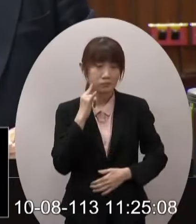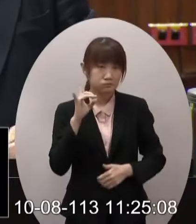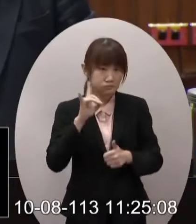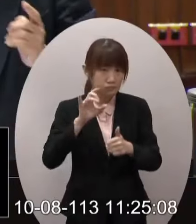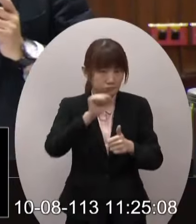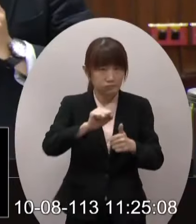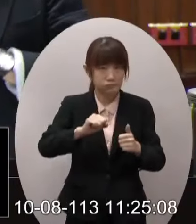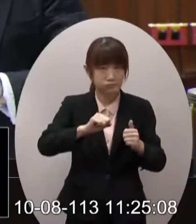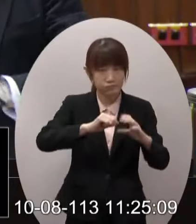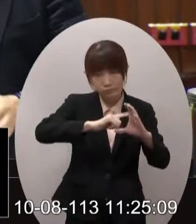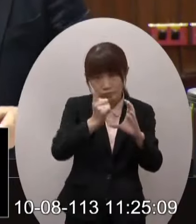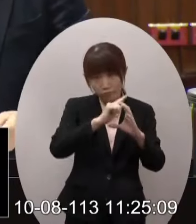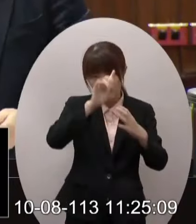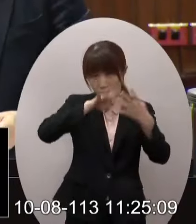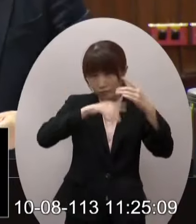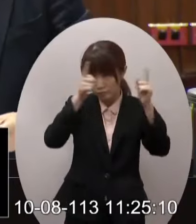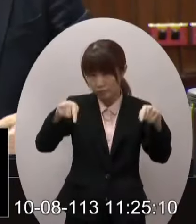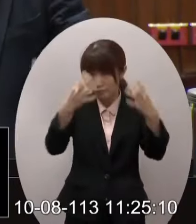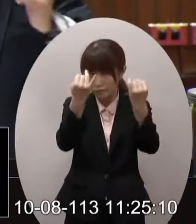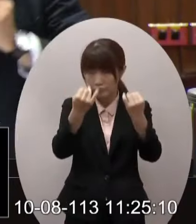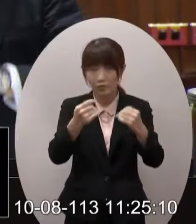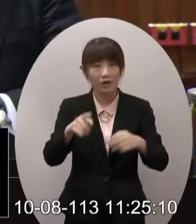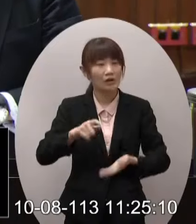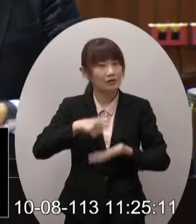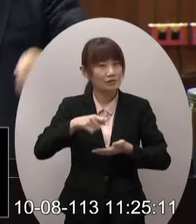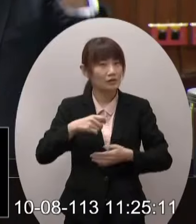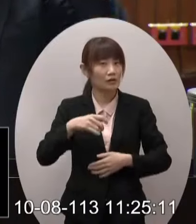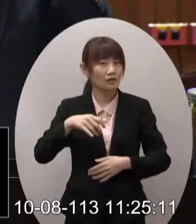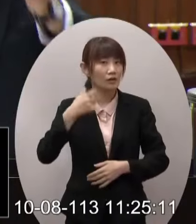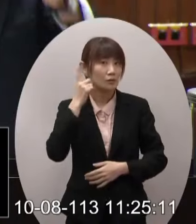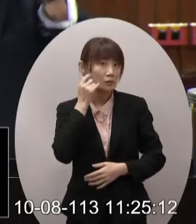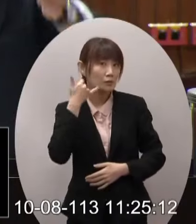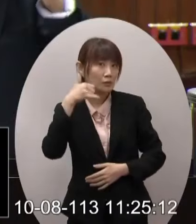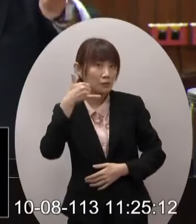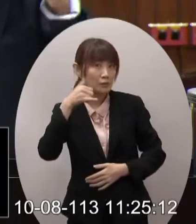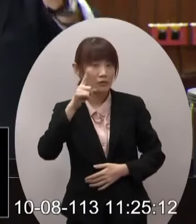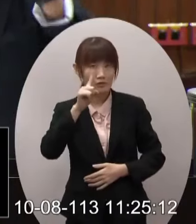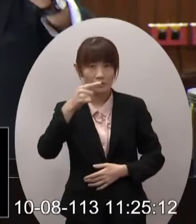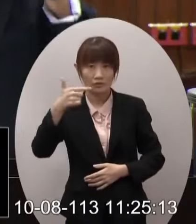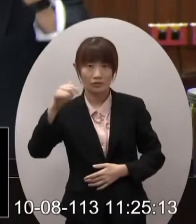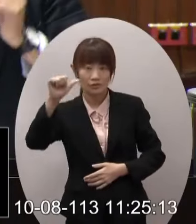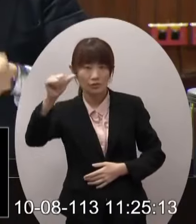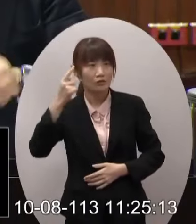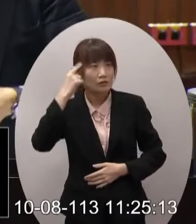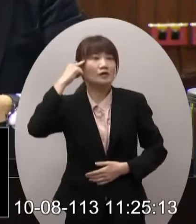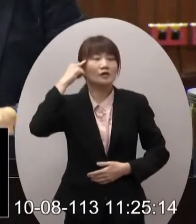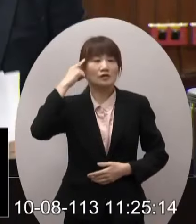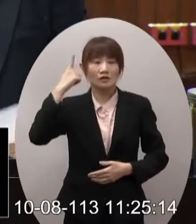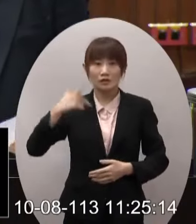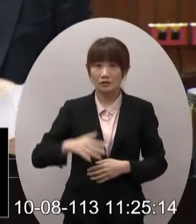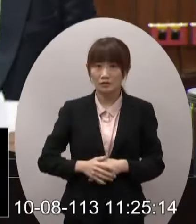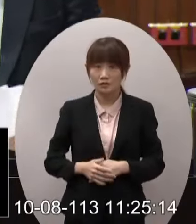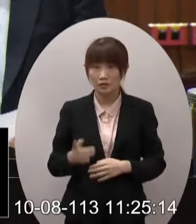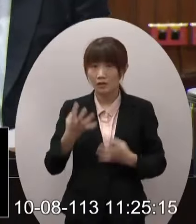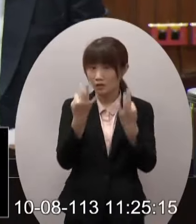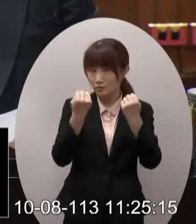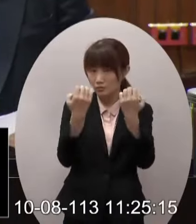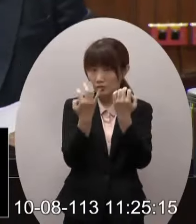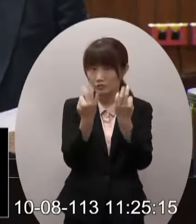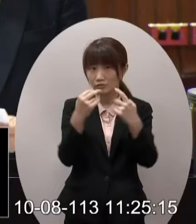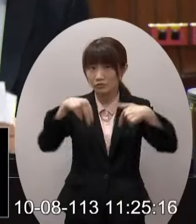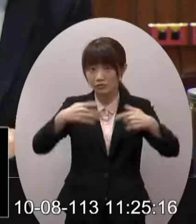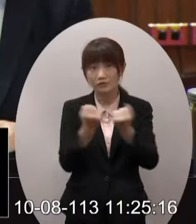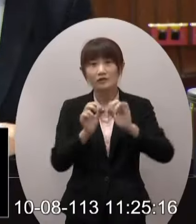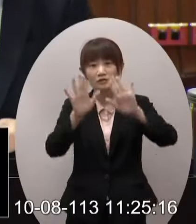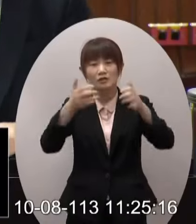哦，我讲到165，我讲到这个，我就想到速发布。这个速发布，我简单五